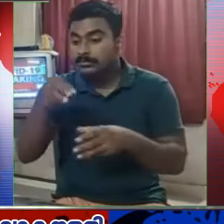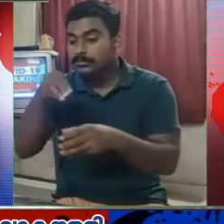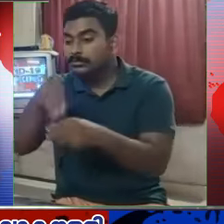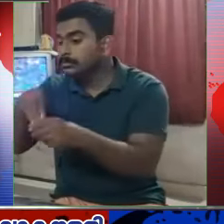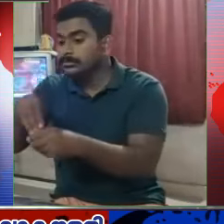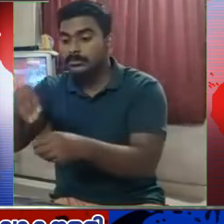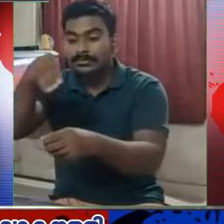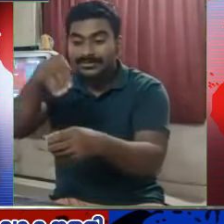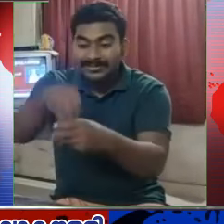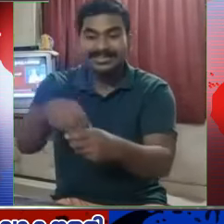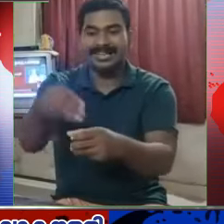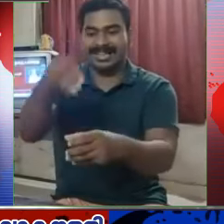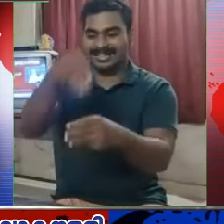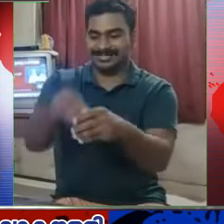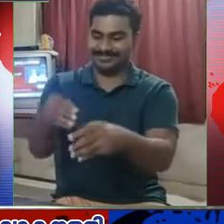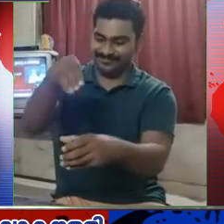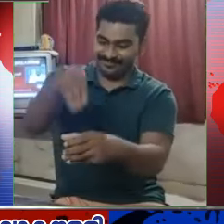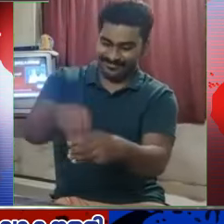നടുന്നതിന് വേണ്ടി.